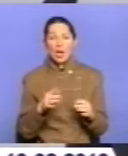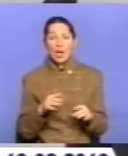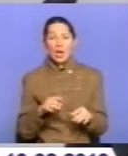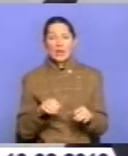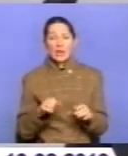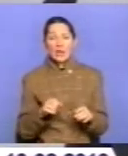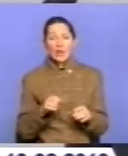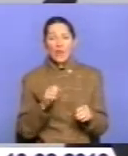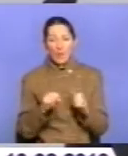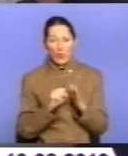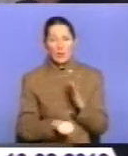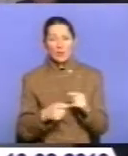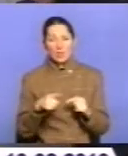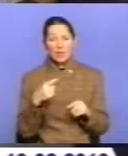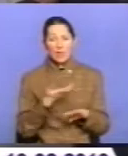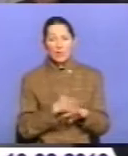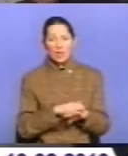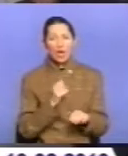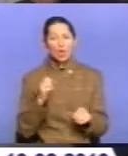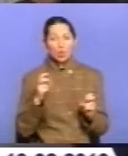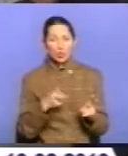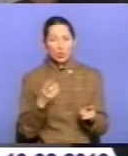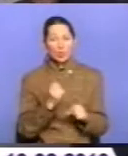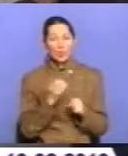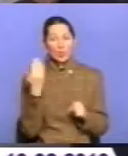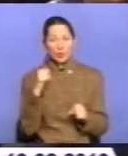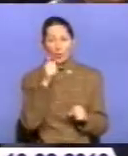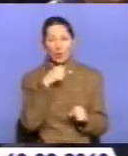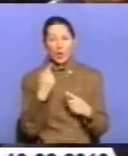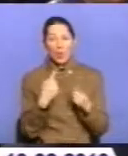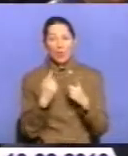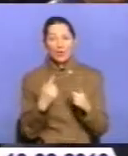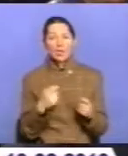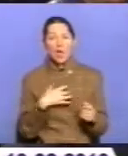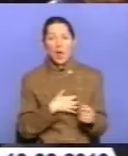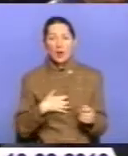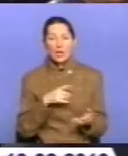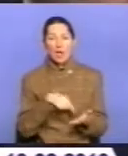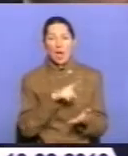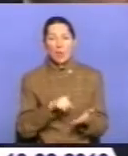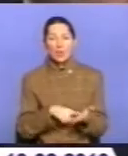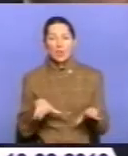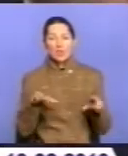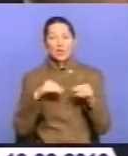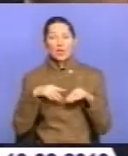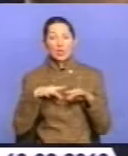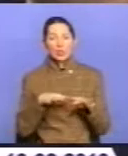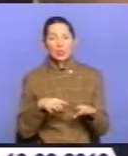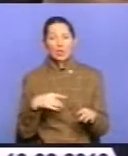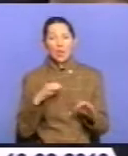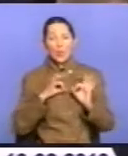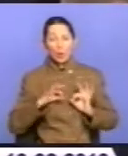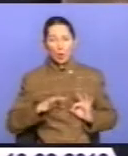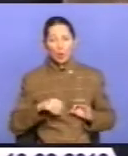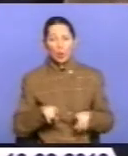злочинів, скоєних у минулі роки. Присутні обговорили актуальні питання взаємодії органів внутрішніх справ та прокуратури в умовах дії